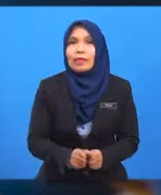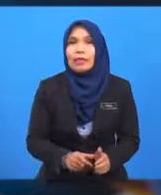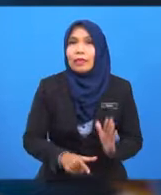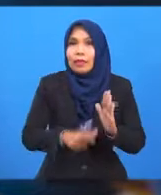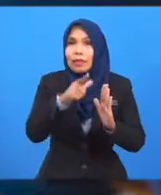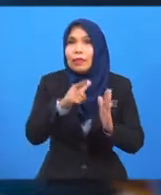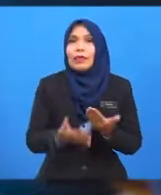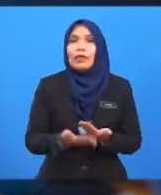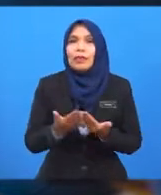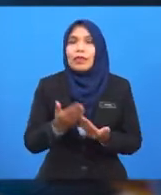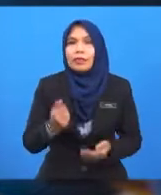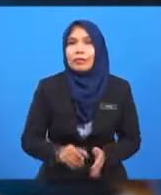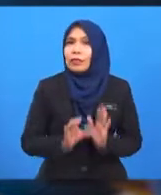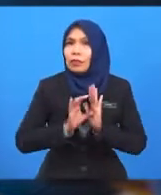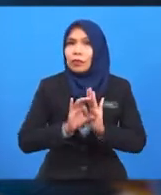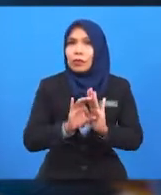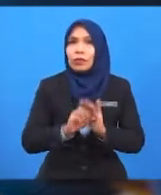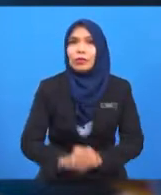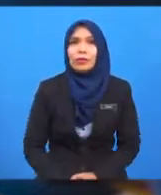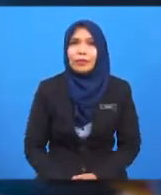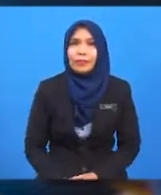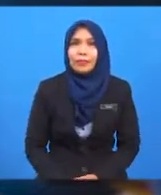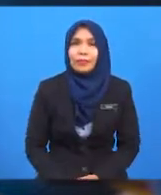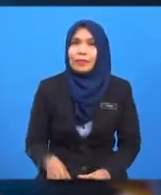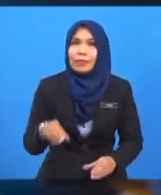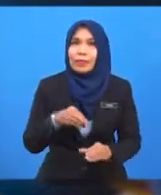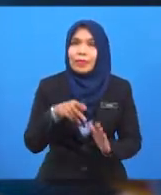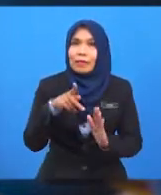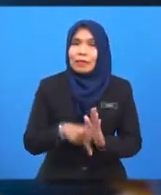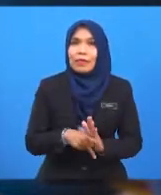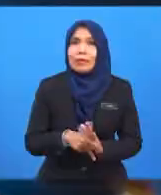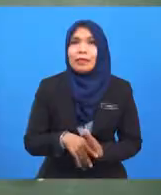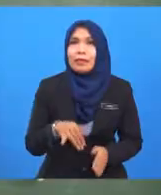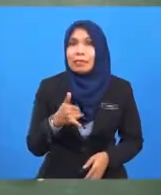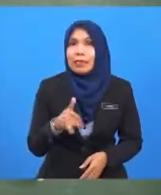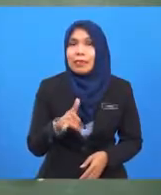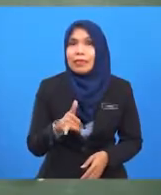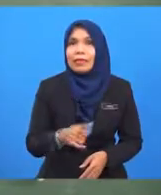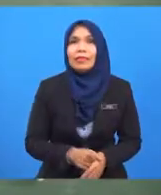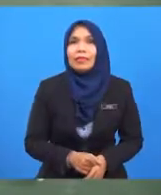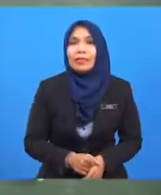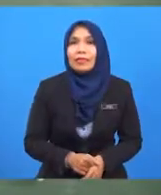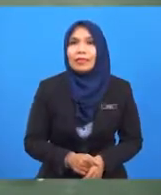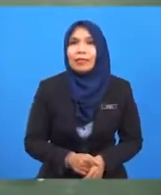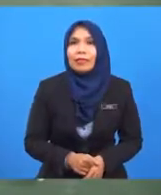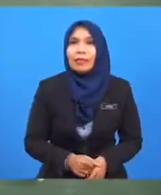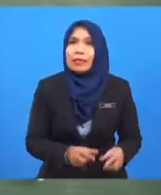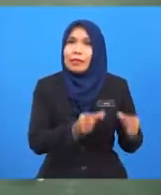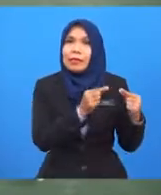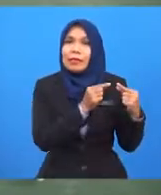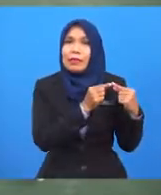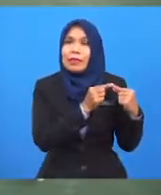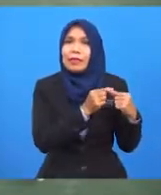Sebagai contoh, dalam permainan jongkang-jongkit, beban perlu